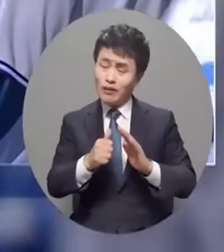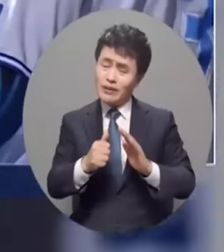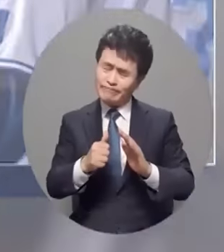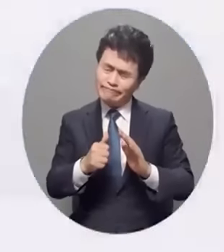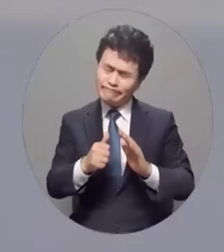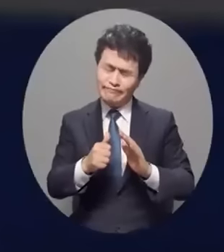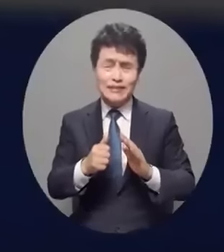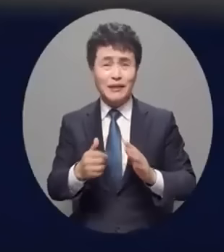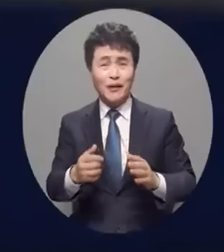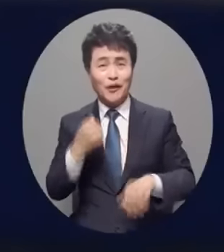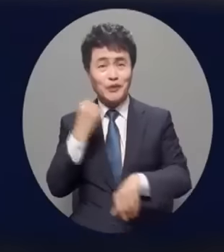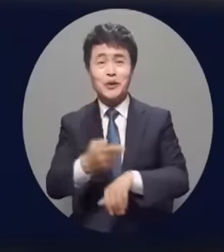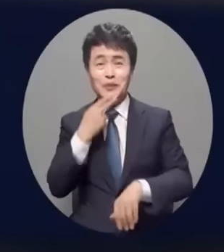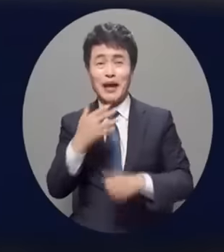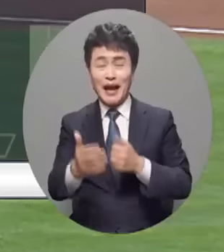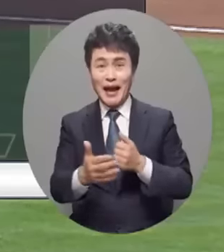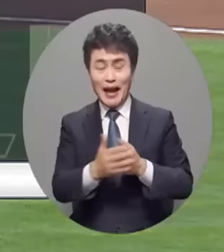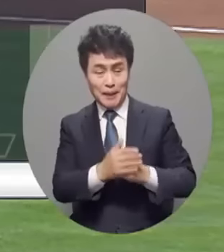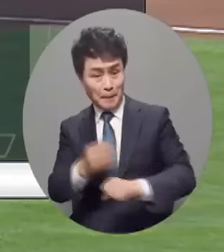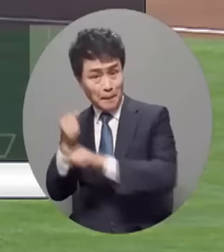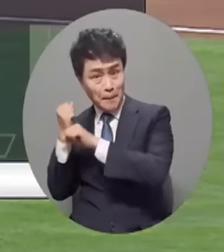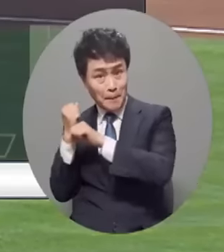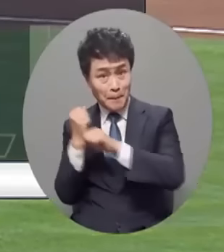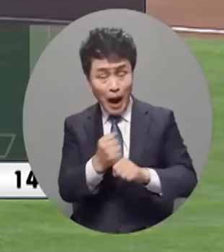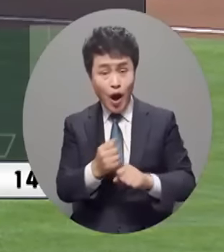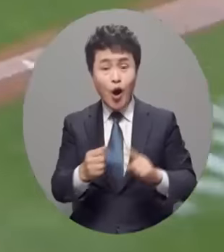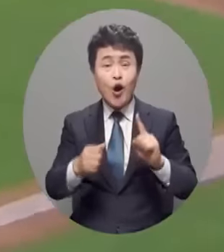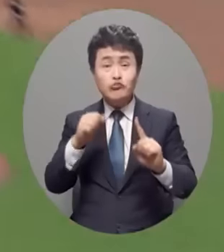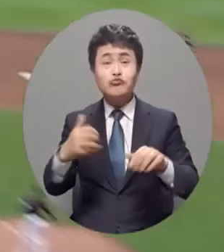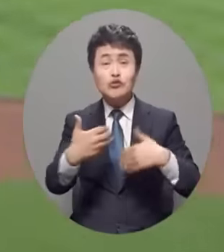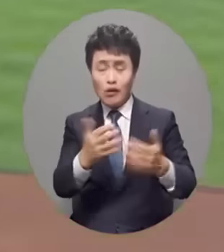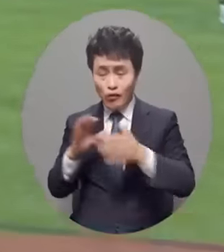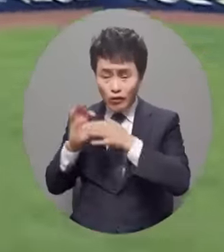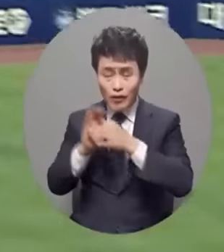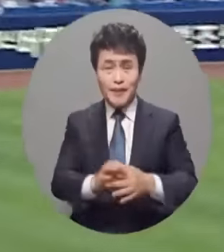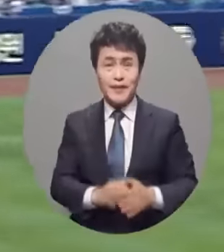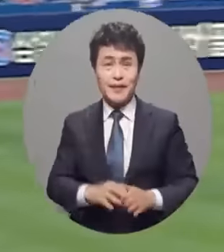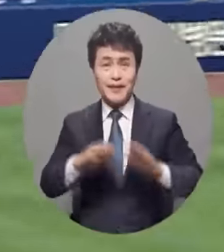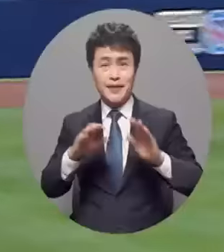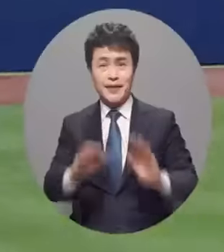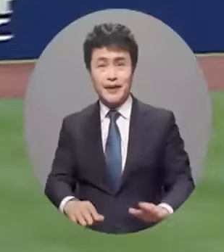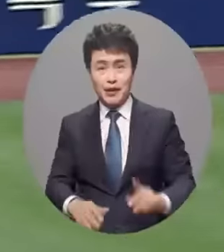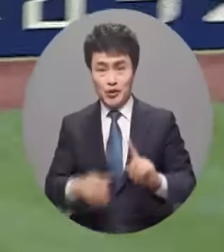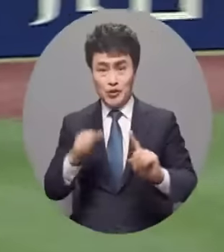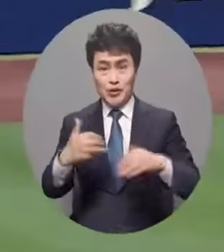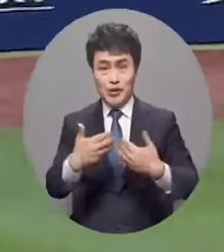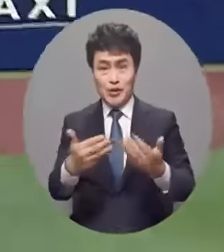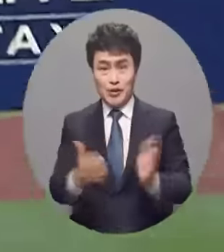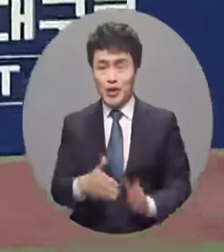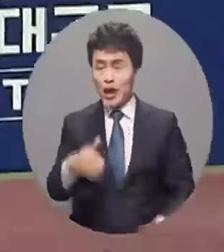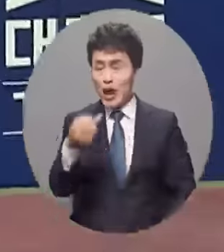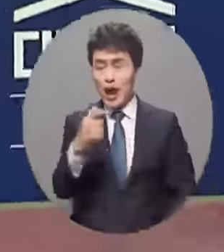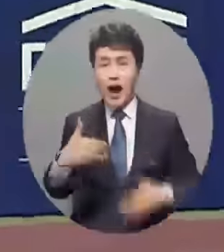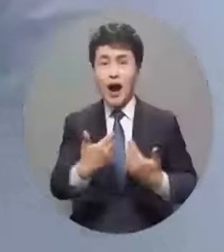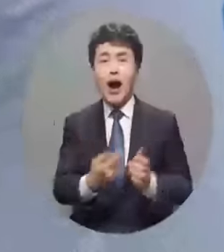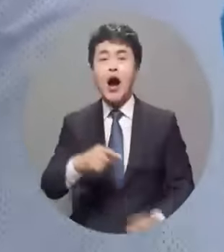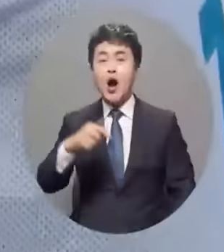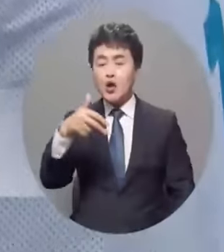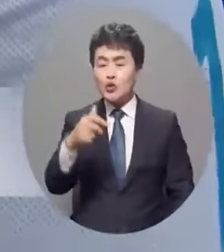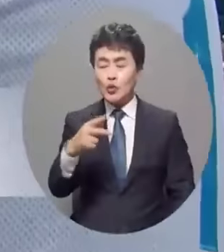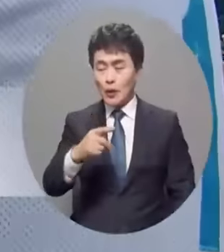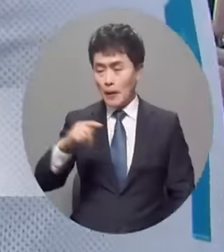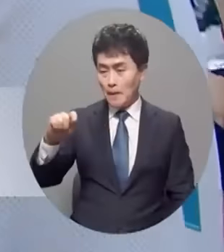했습니다. 뜨거운 타격감은 오늘 첫 타석에서도 이어졌습니다. 1회 하나 선발 조동욱의 140km짜리 빠른